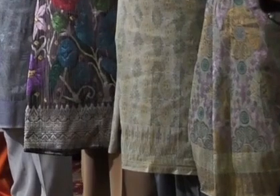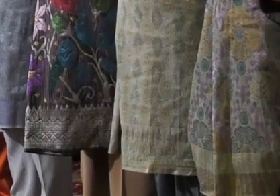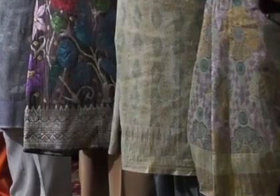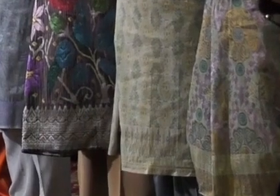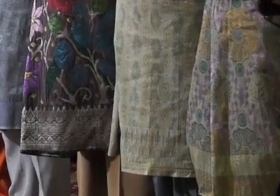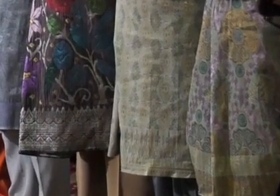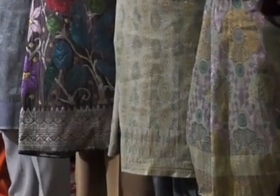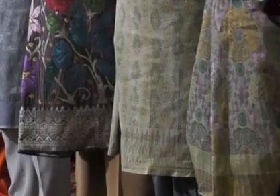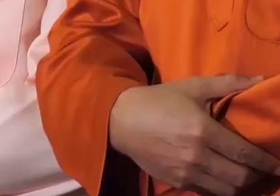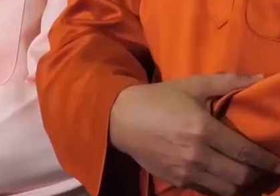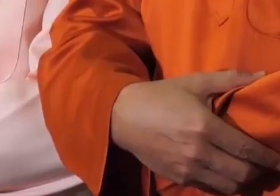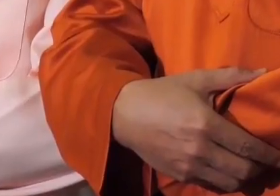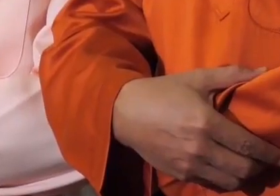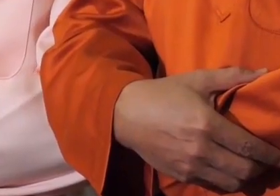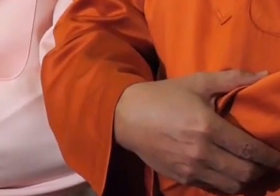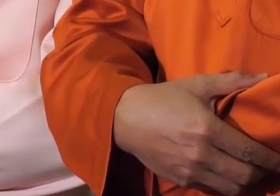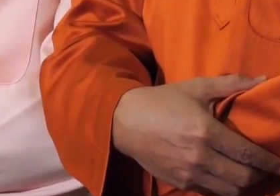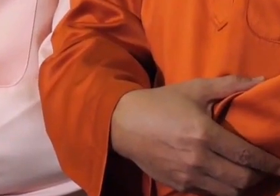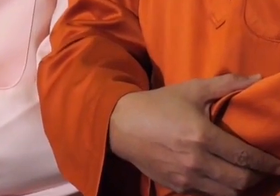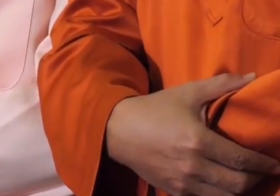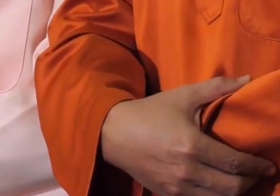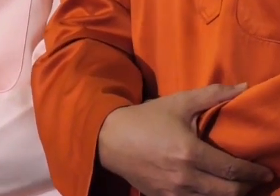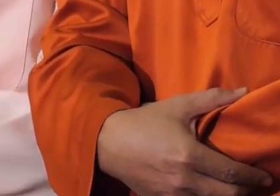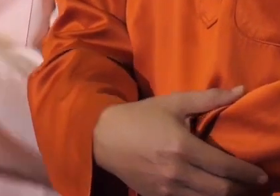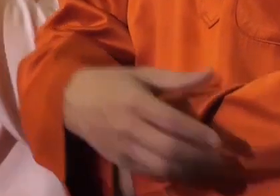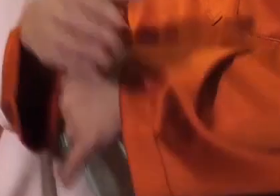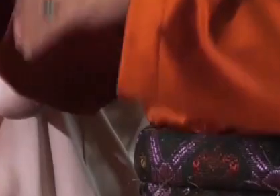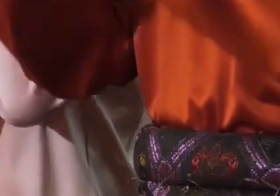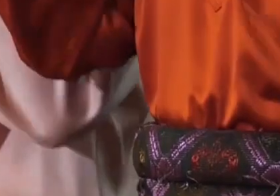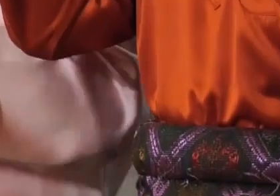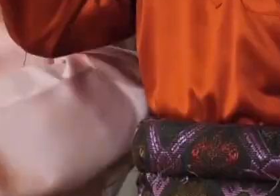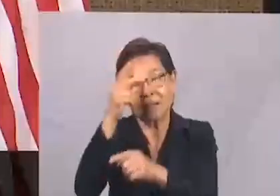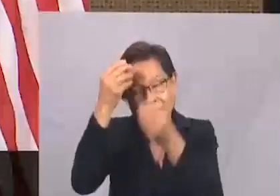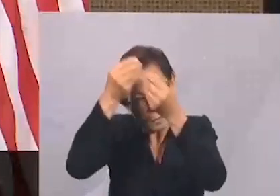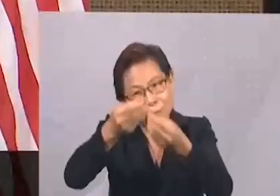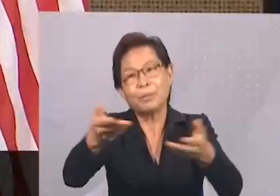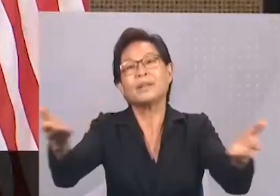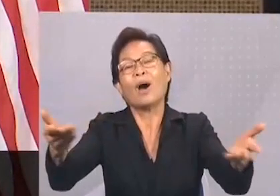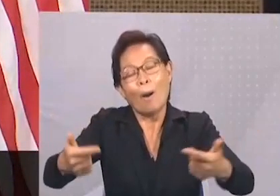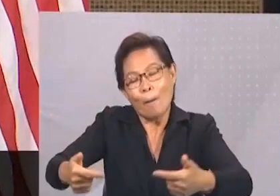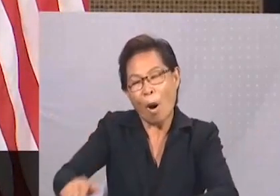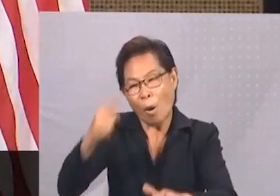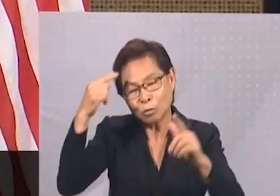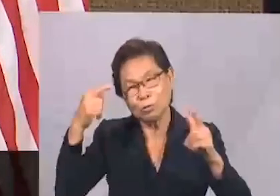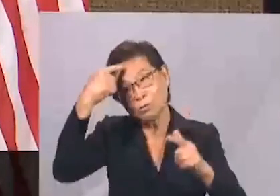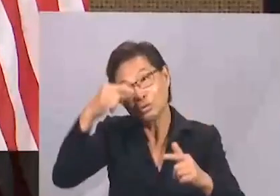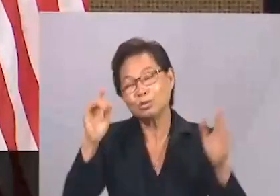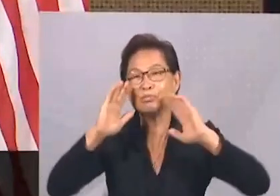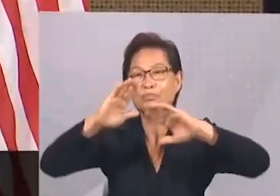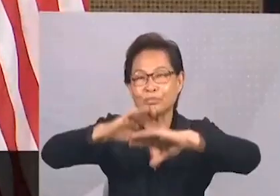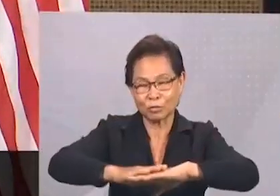dan DG negeri-negeri untuk diperkenankan kerajaan akan mengumkan kebenaran untuk bersolat